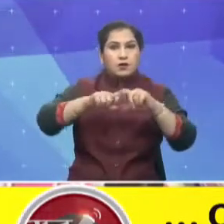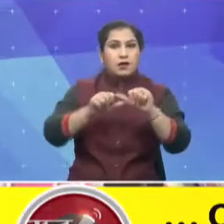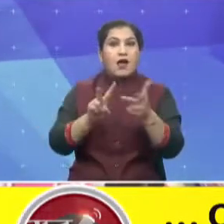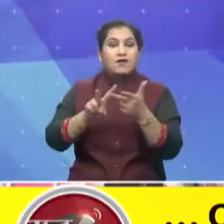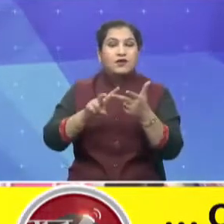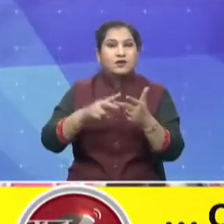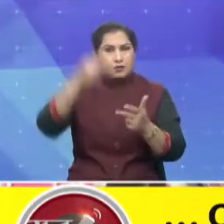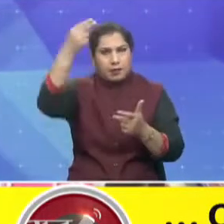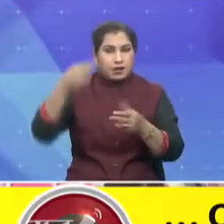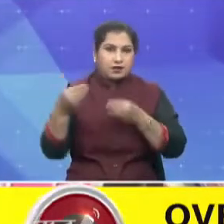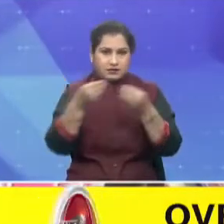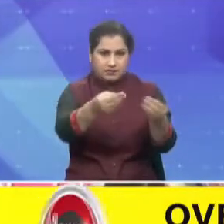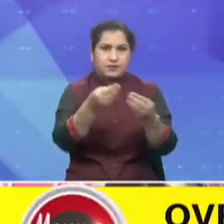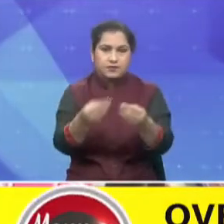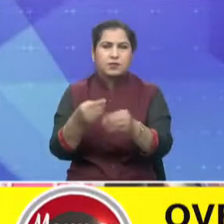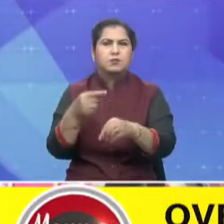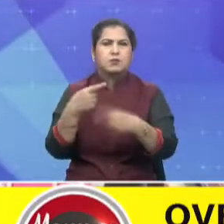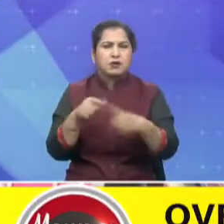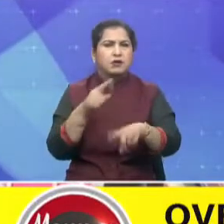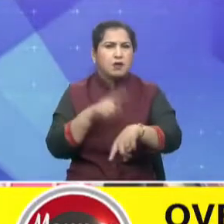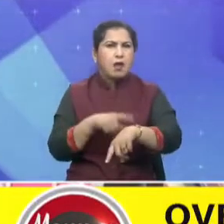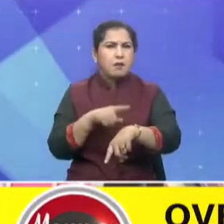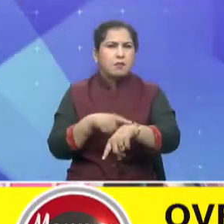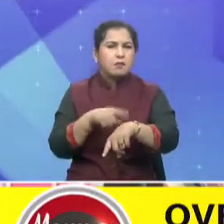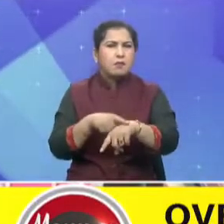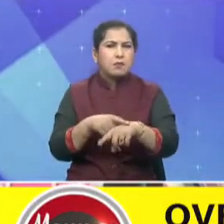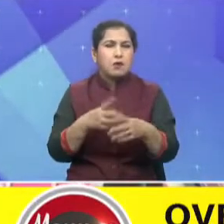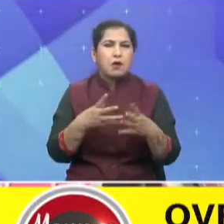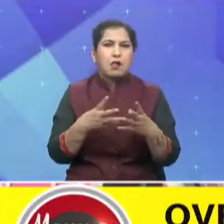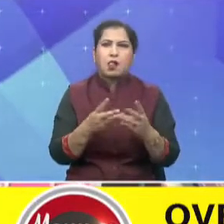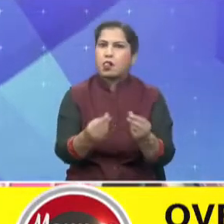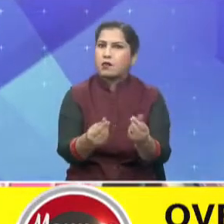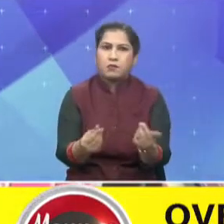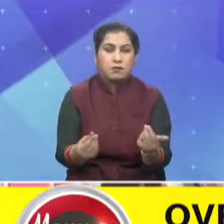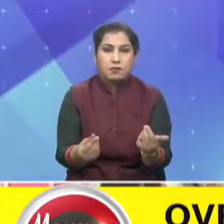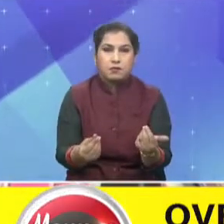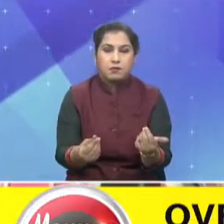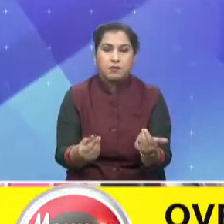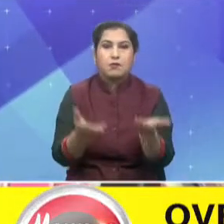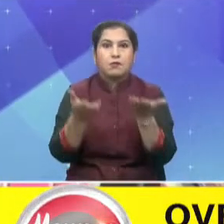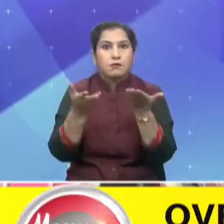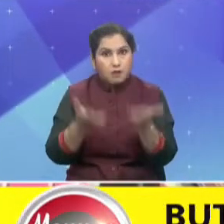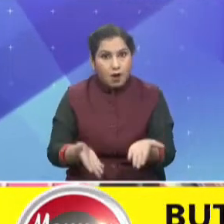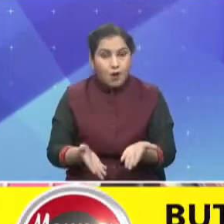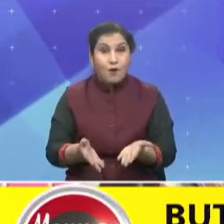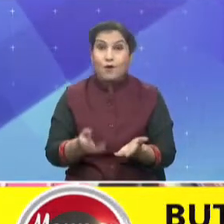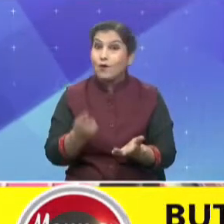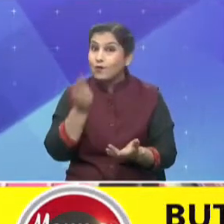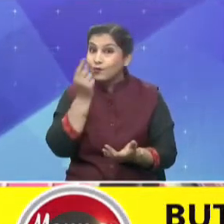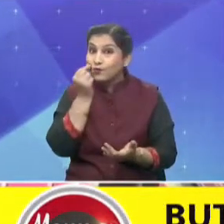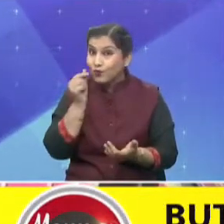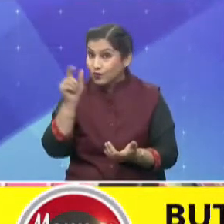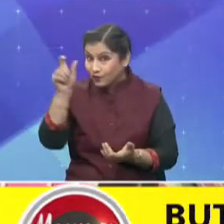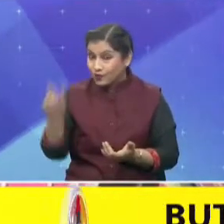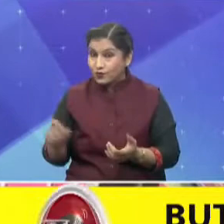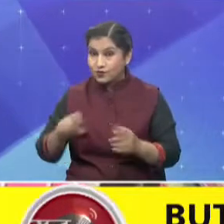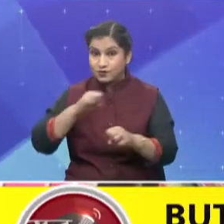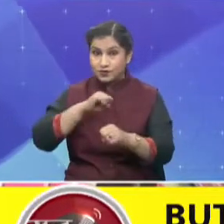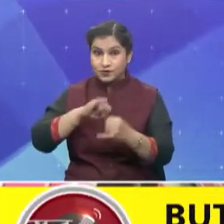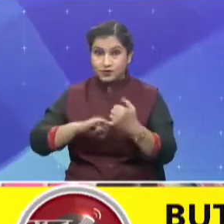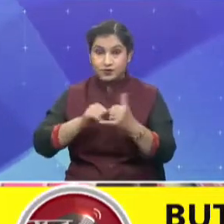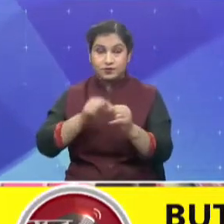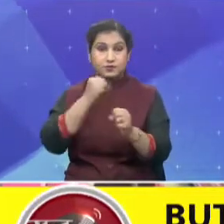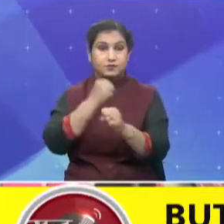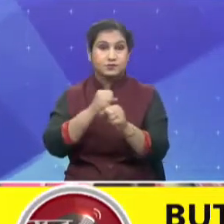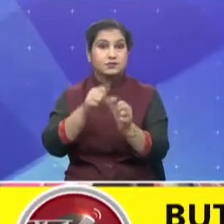कराया। समय के साथ ये चित्रकला लुप्त होती जा रही थी, लेकिन सागर मुले जी ने